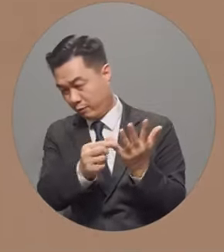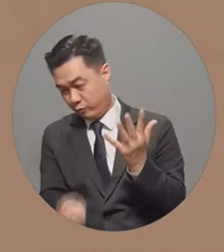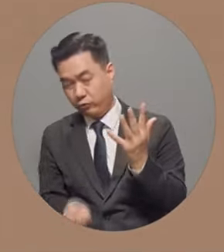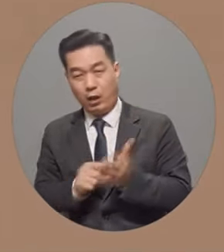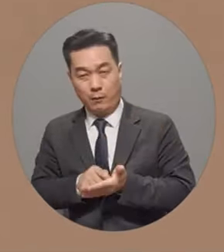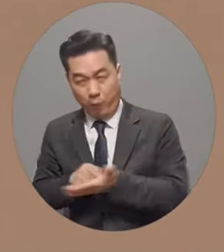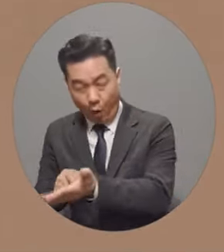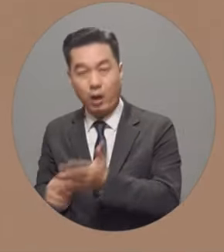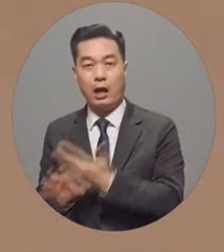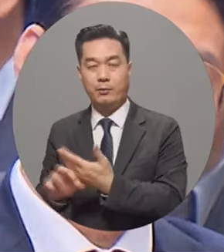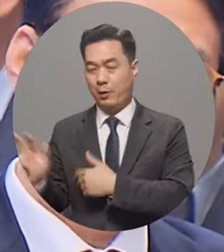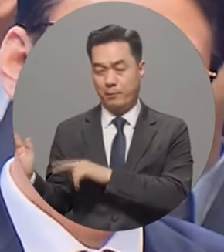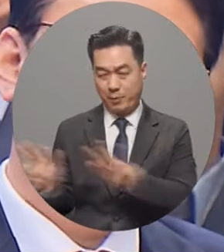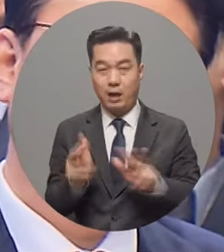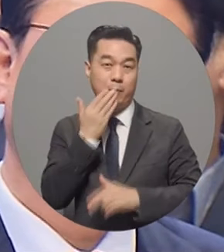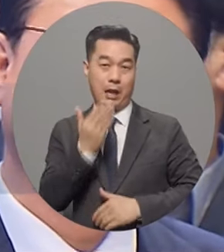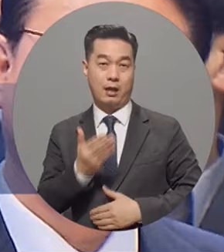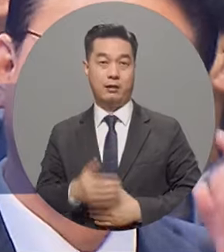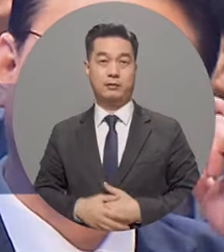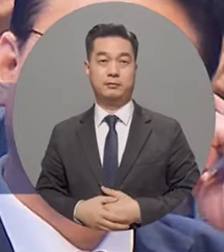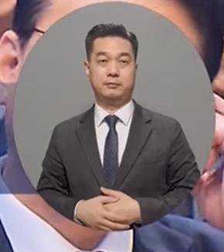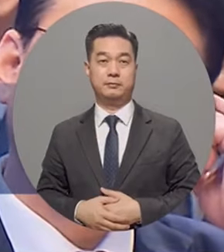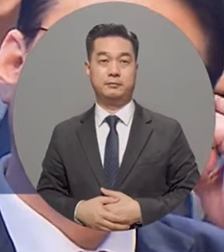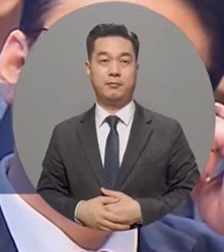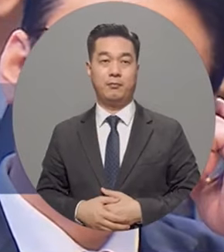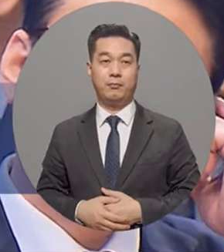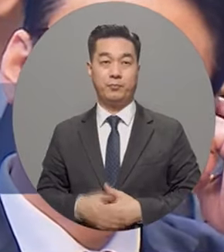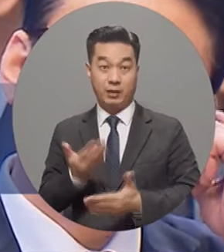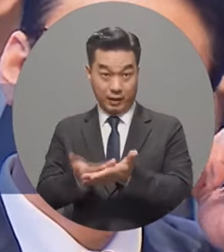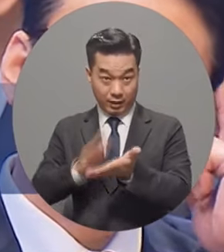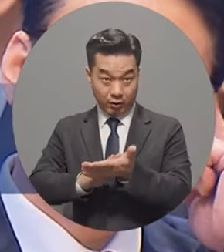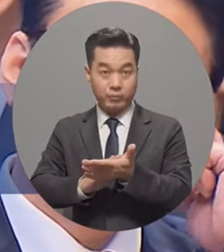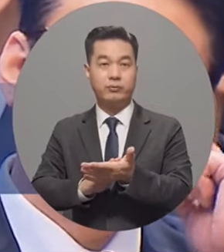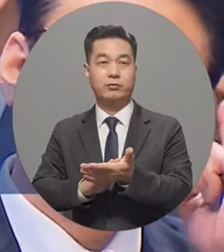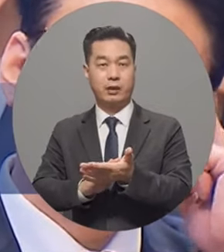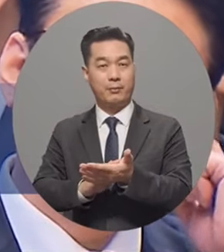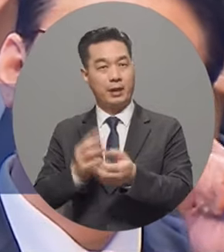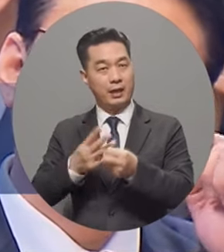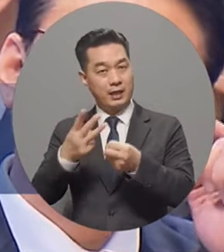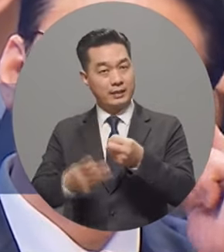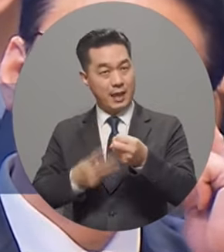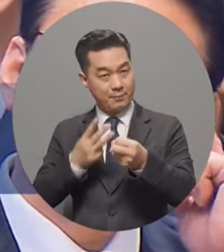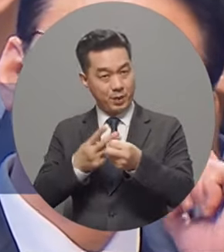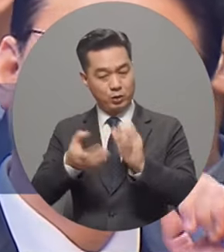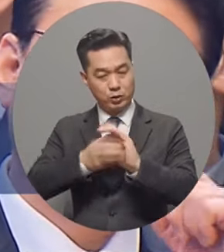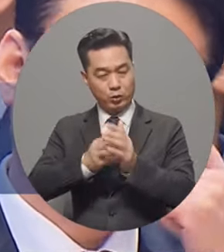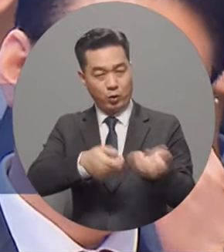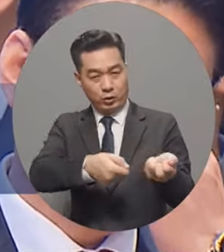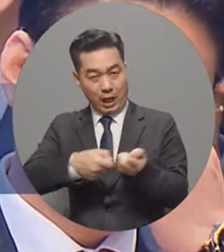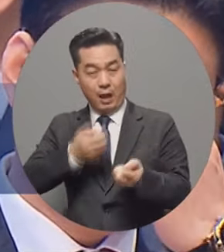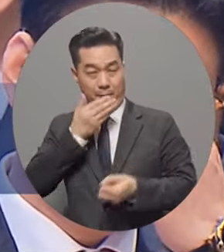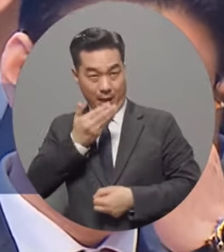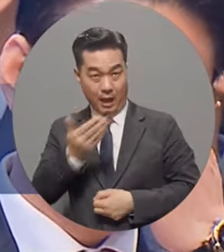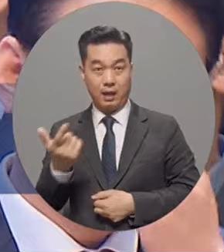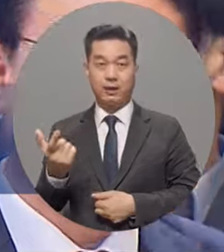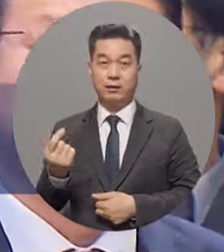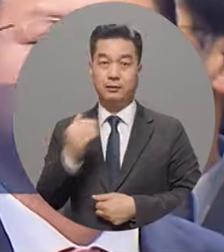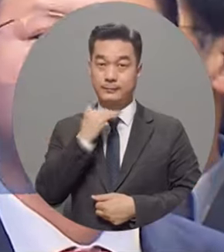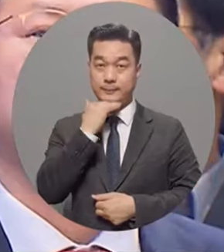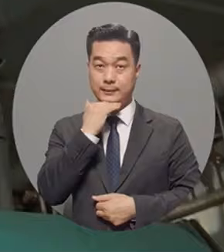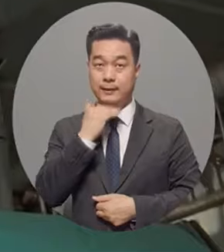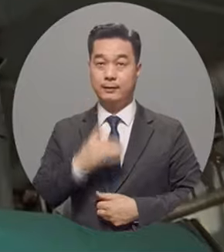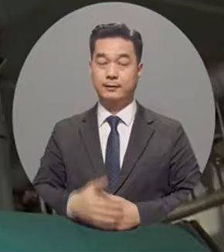있게 한다는 겁니다. 그렇게 개선하게 되면 한 3년 이상의 기간을 단축할 수 있을 것으로